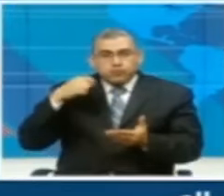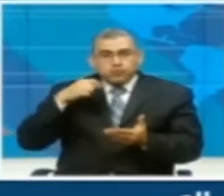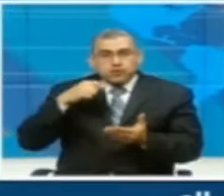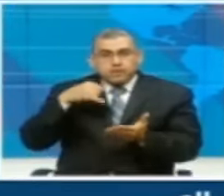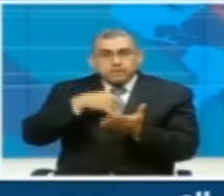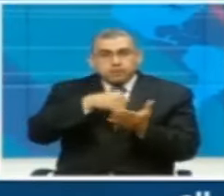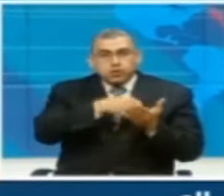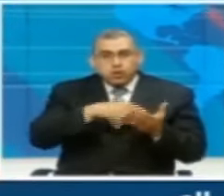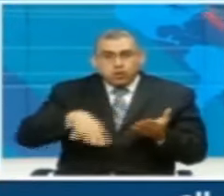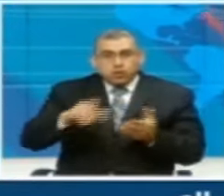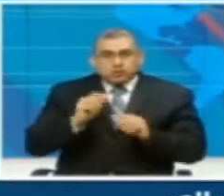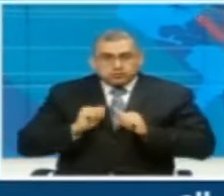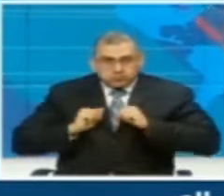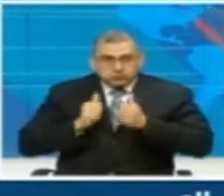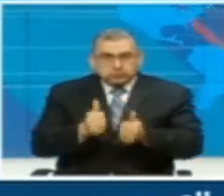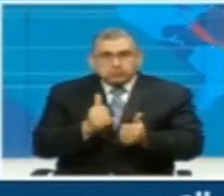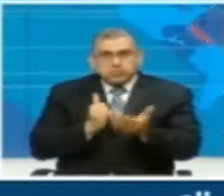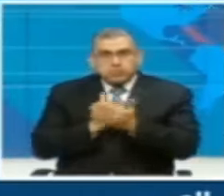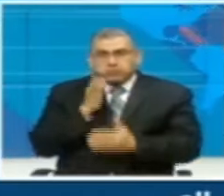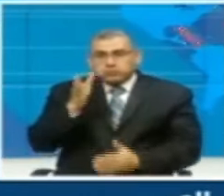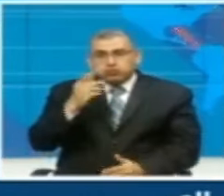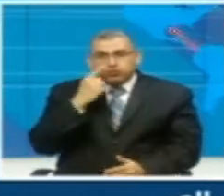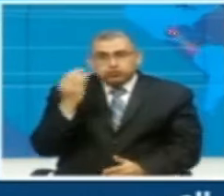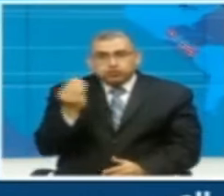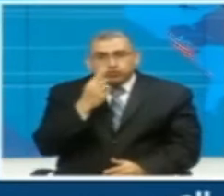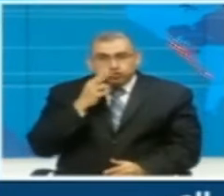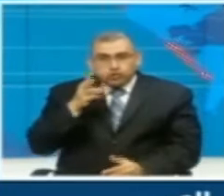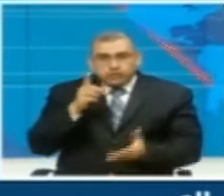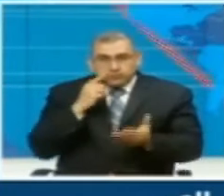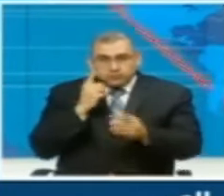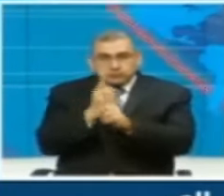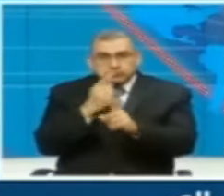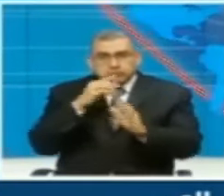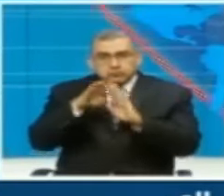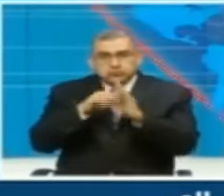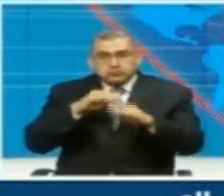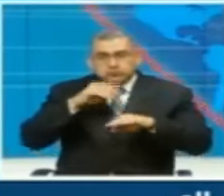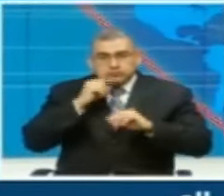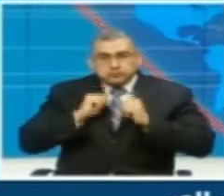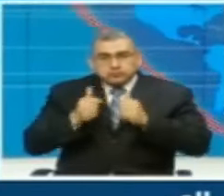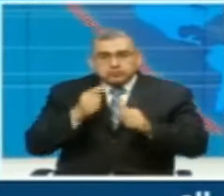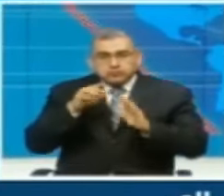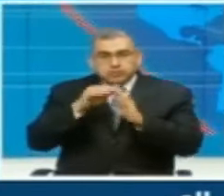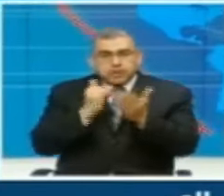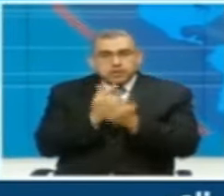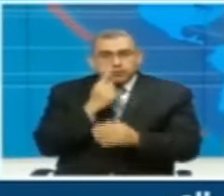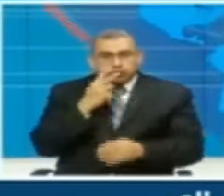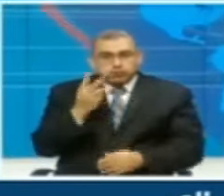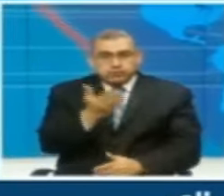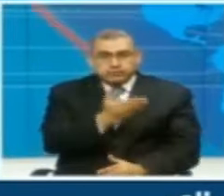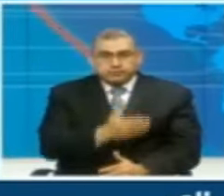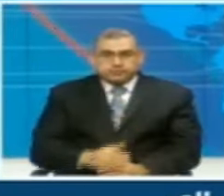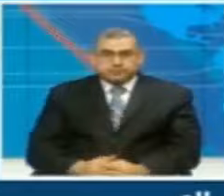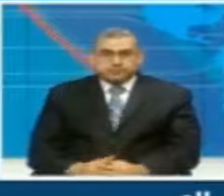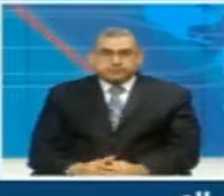مدير المديريات بالنزول إلى المدارس لمتابعة عملية الانضباط بالمنظومة التعليمية.